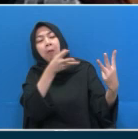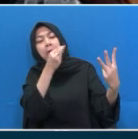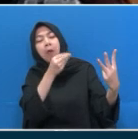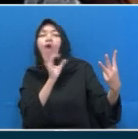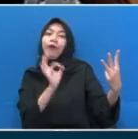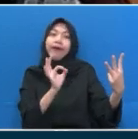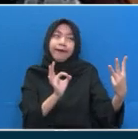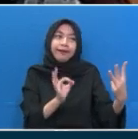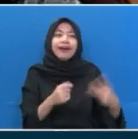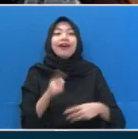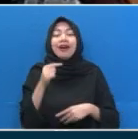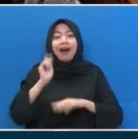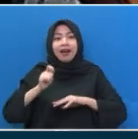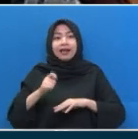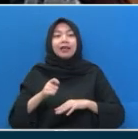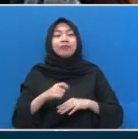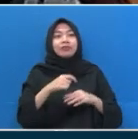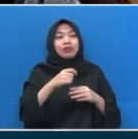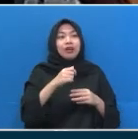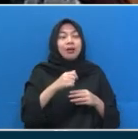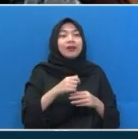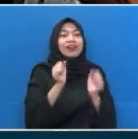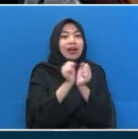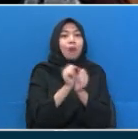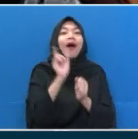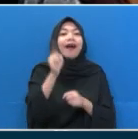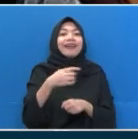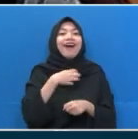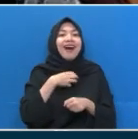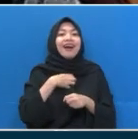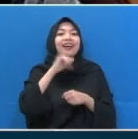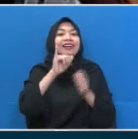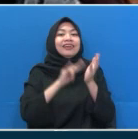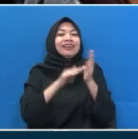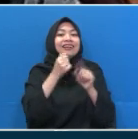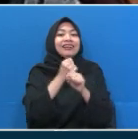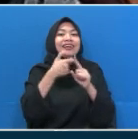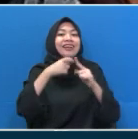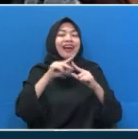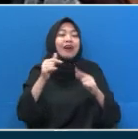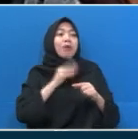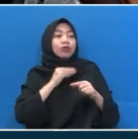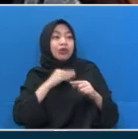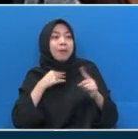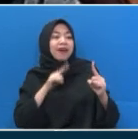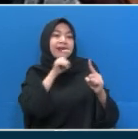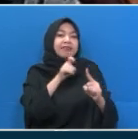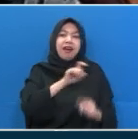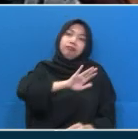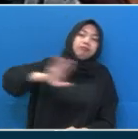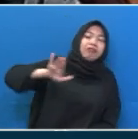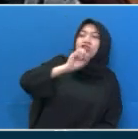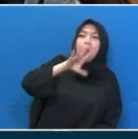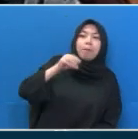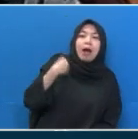hak ingkar tidak mau menjawab pertanyaan dan segala macam itu hak dia beda dengan saksi saksi tidak boleh berbohong kalau saksi